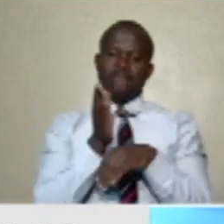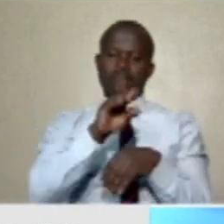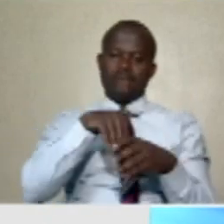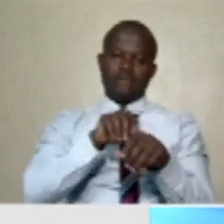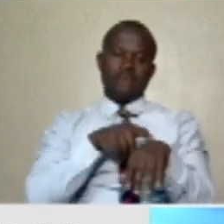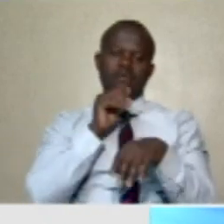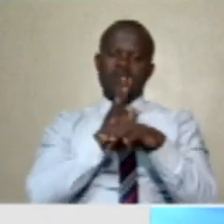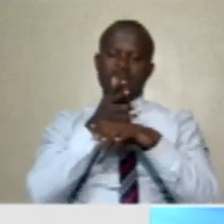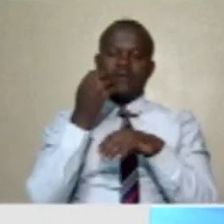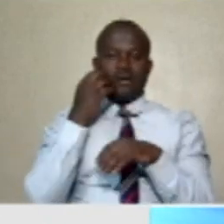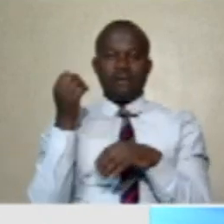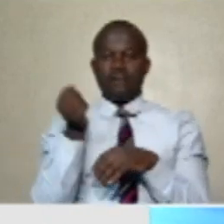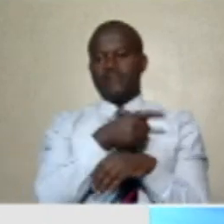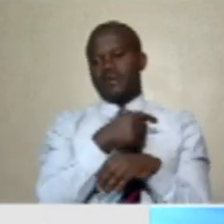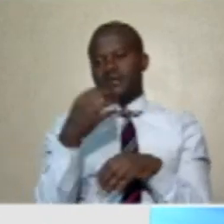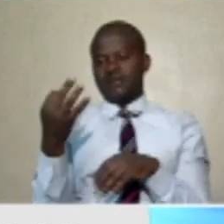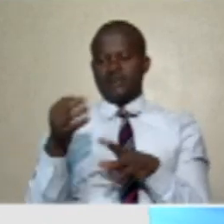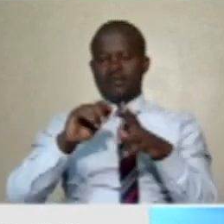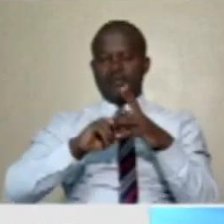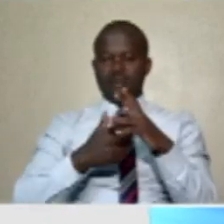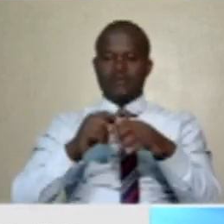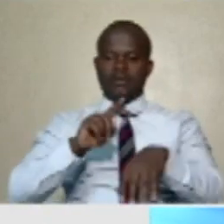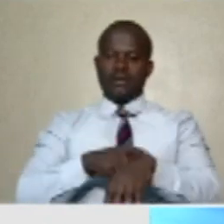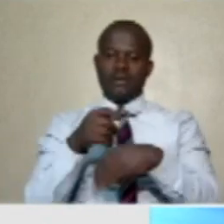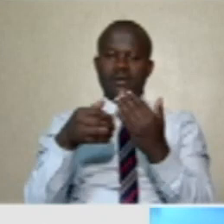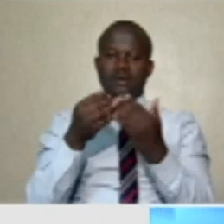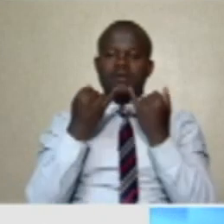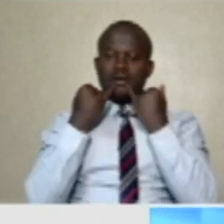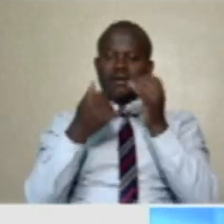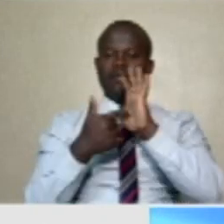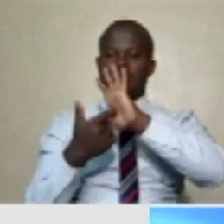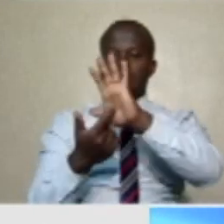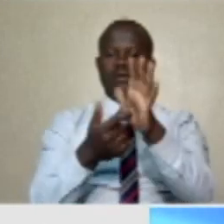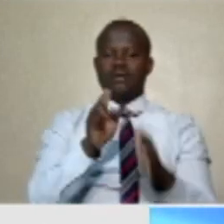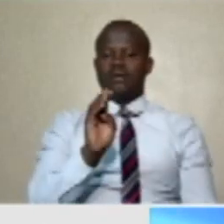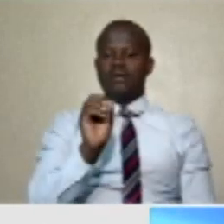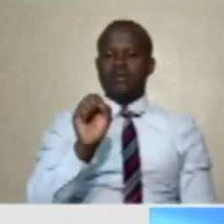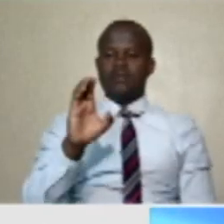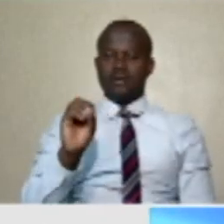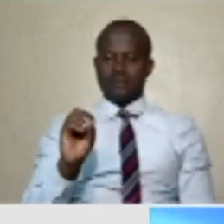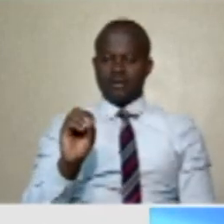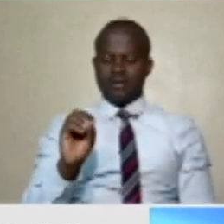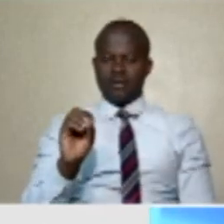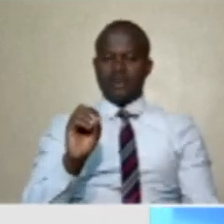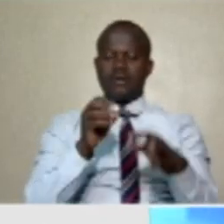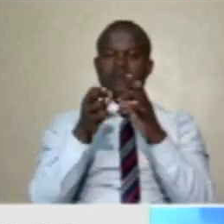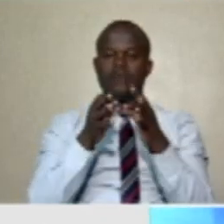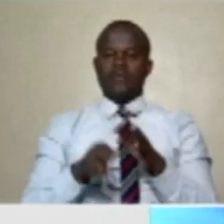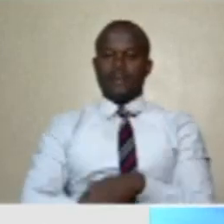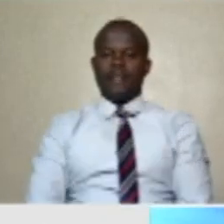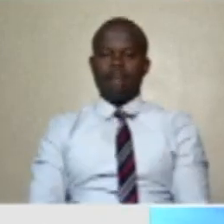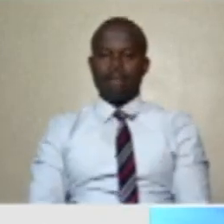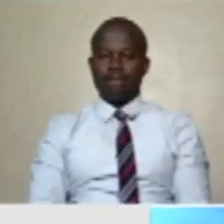mu gihe kitarengeje amezi atatu uhereye igihe bawumenyekanishirije. Bosco Kwizera na Joseph Mushimire mu